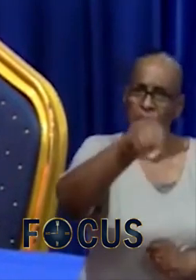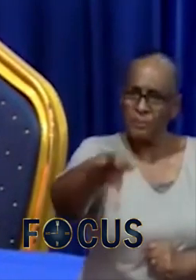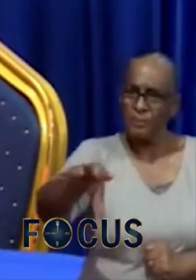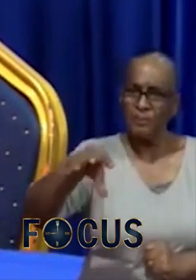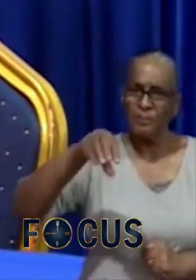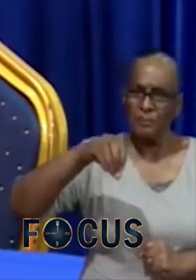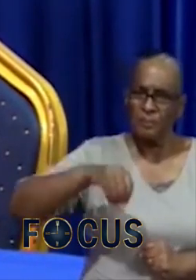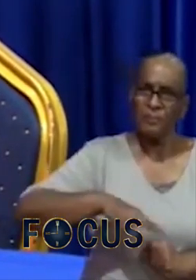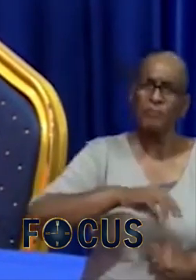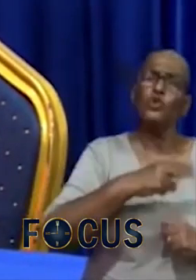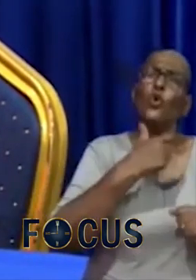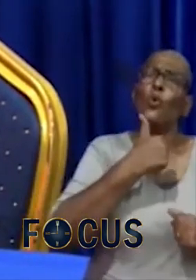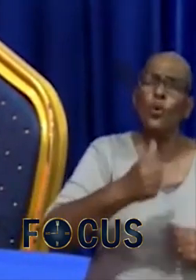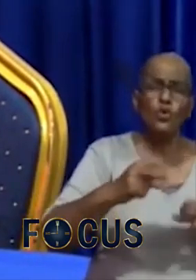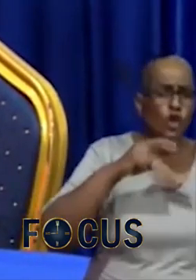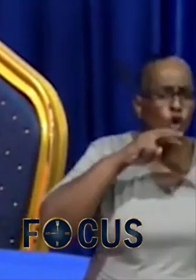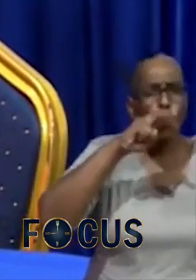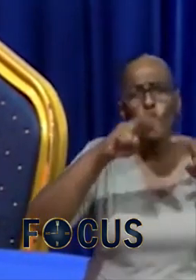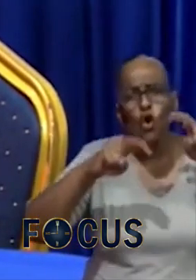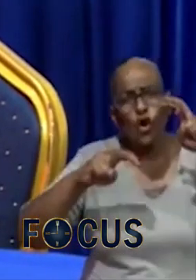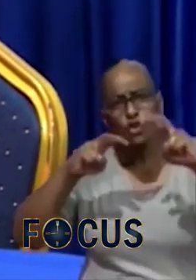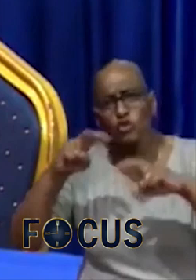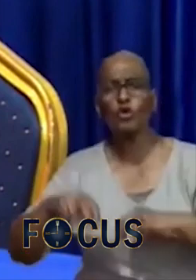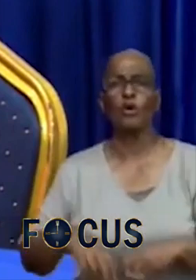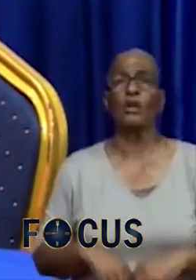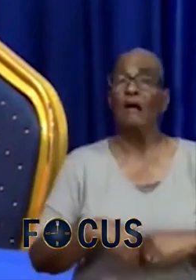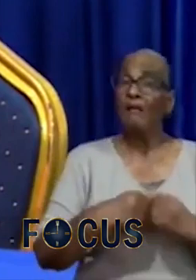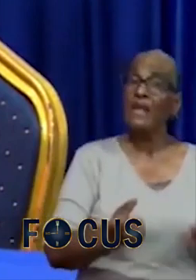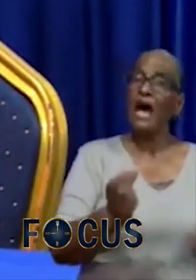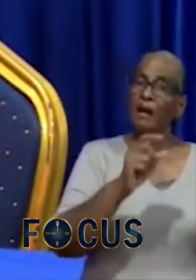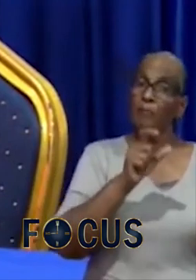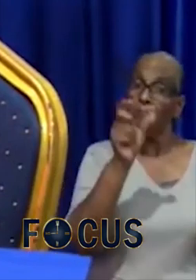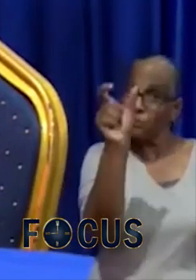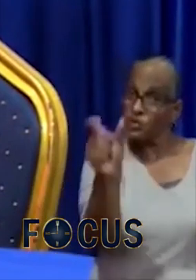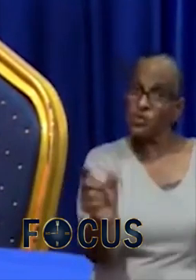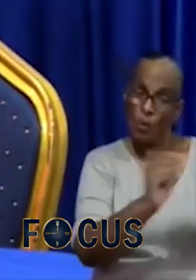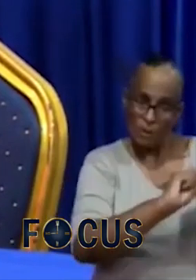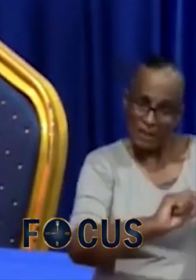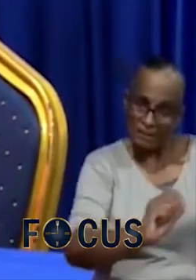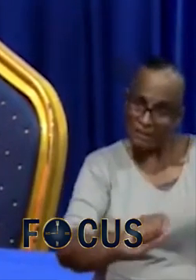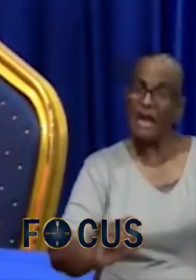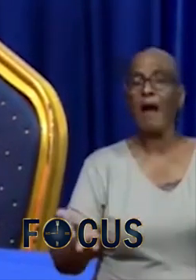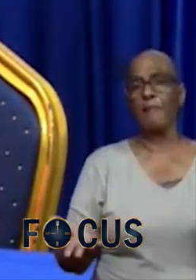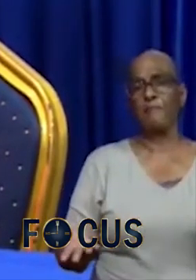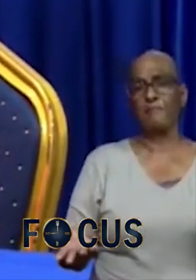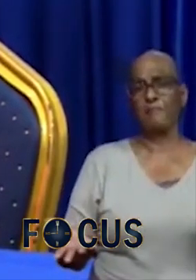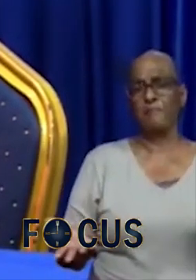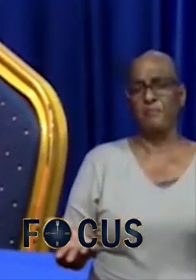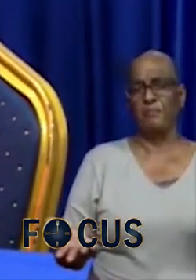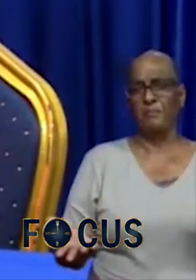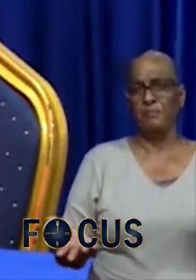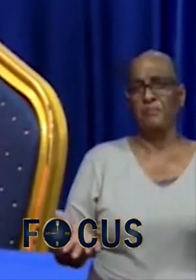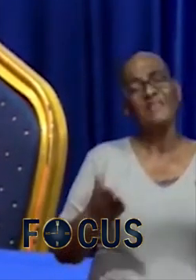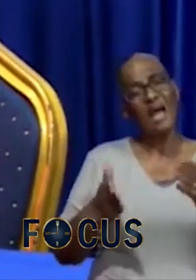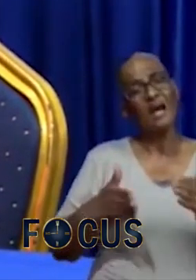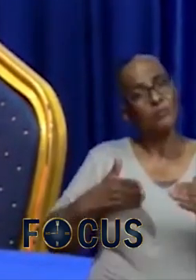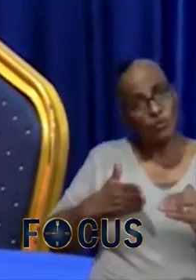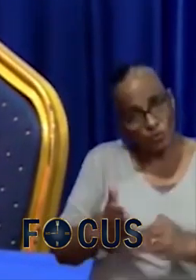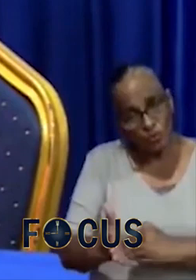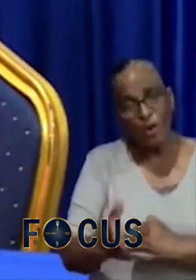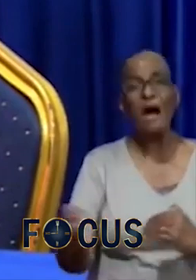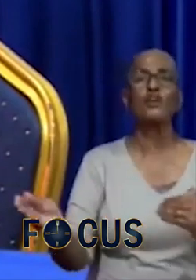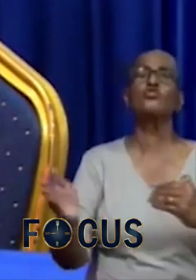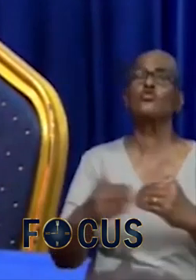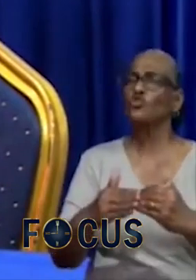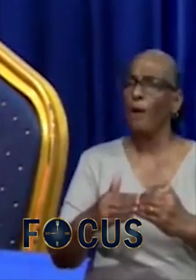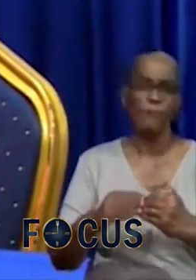plaatsvinden. En daarom worden de registraties op nagehouden bij de checkpoints. En soms wordt u dus ook een toegang ontzegd. Dus